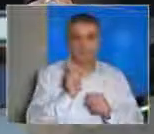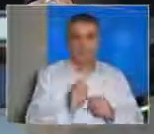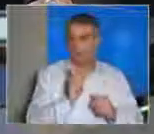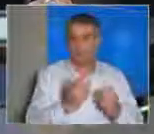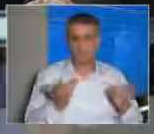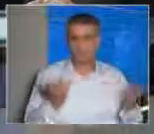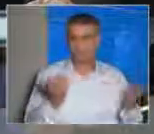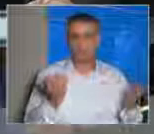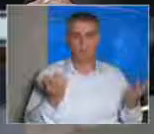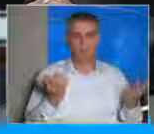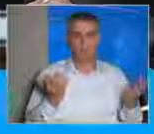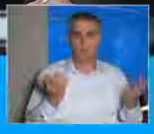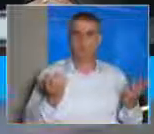אנשים